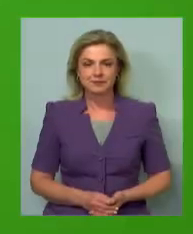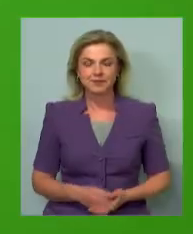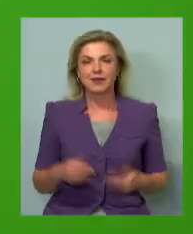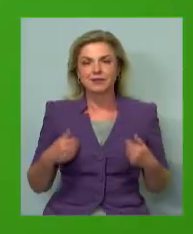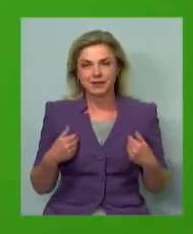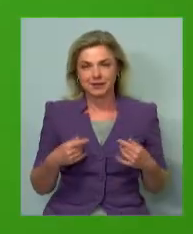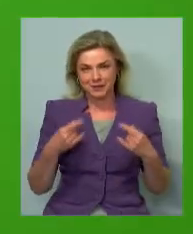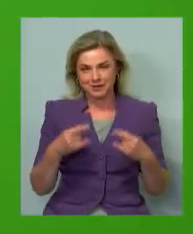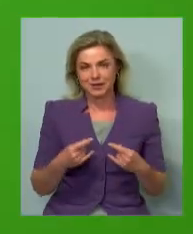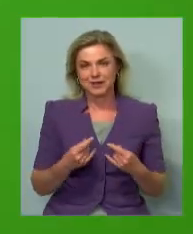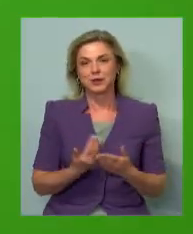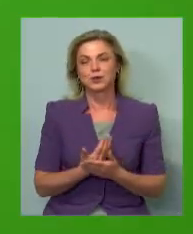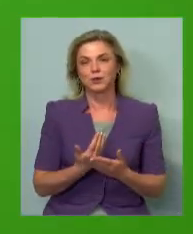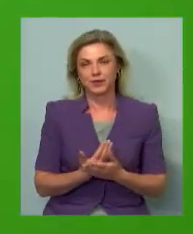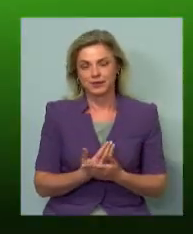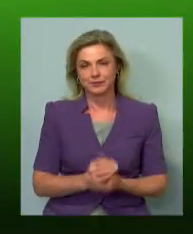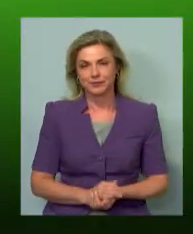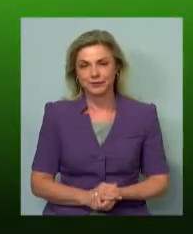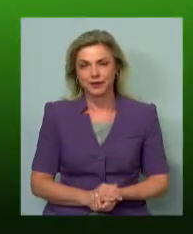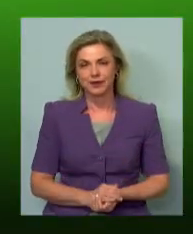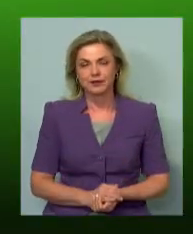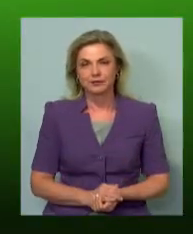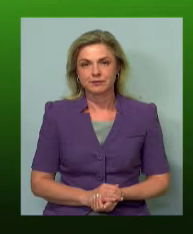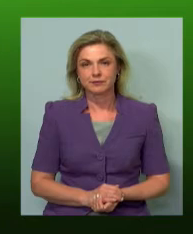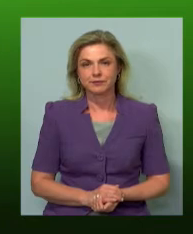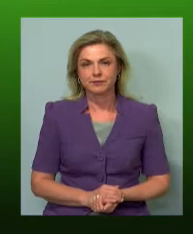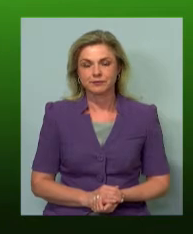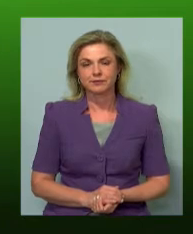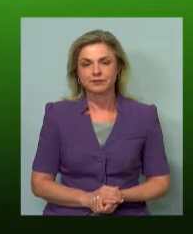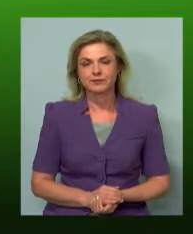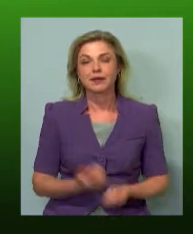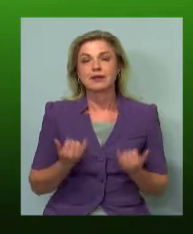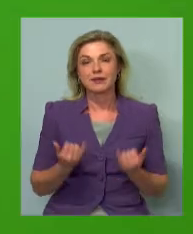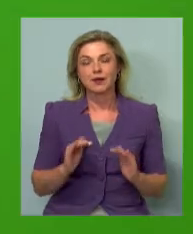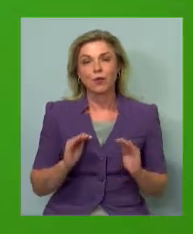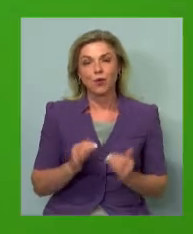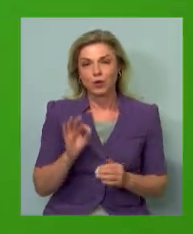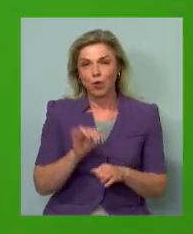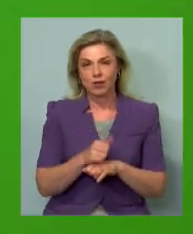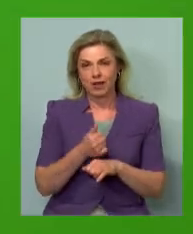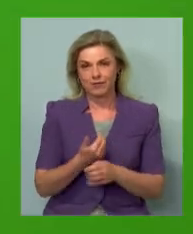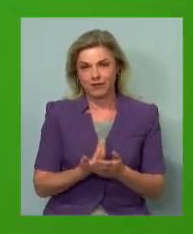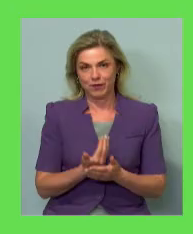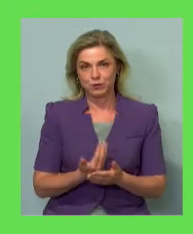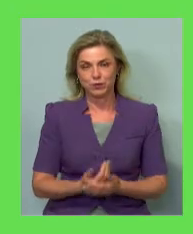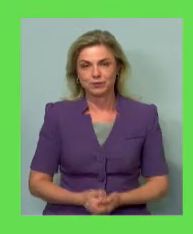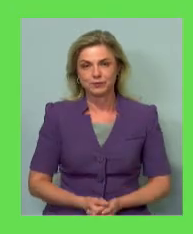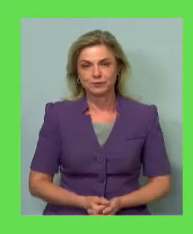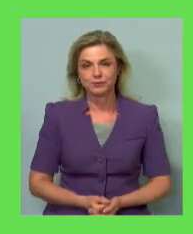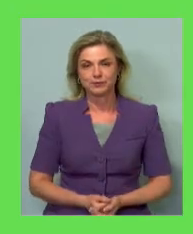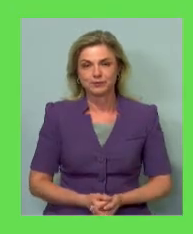Вітаю! В ефірі новини на Суспільному Миколаїв. У студії Володимир Степанов. Зараз коротко про головне у випуску.